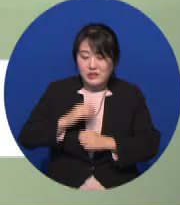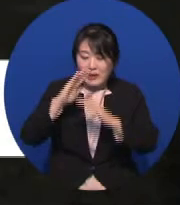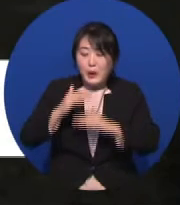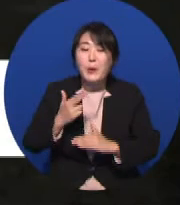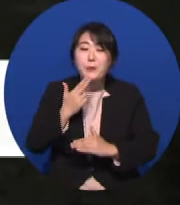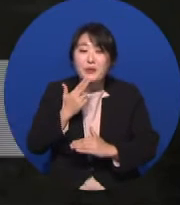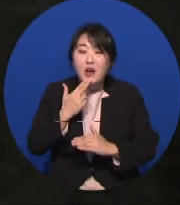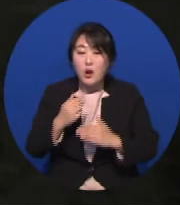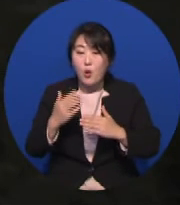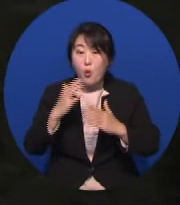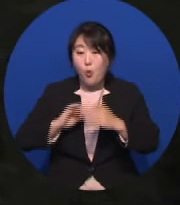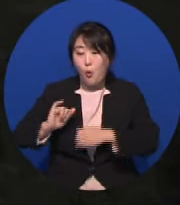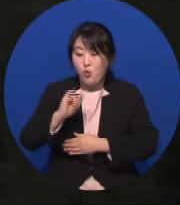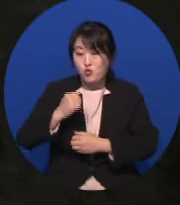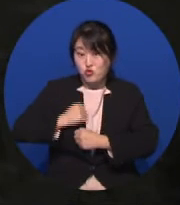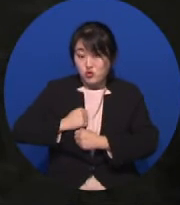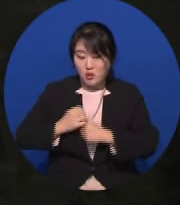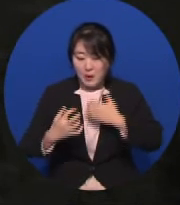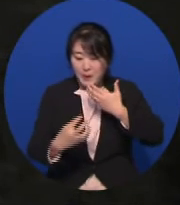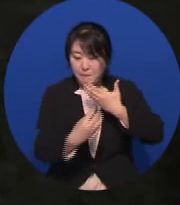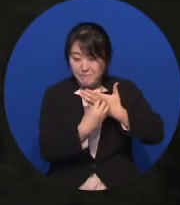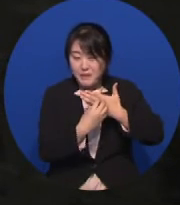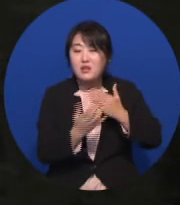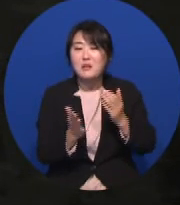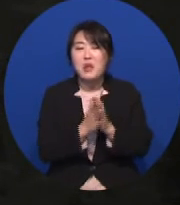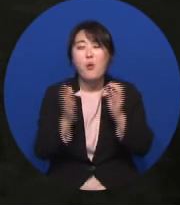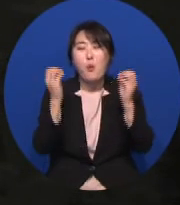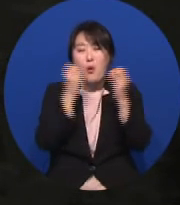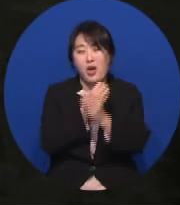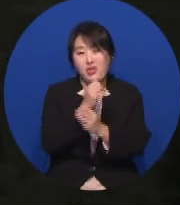공부 마크가 찍혀 있어 5회가 있었다 고 해명했습니다